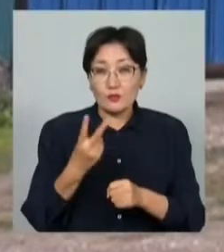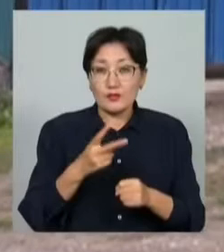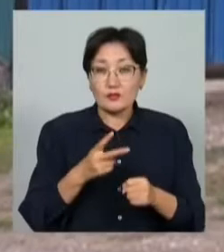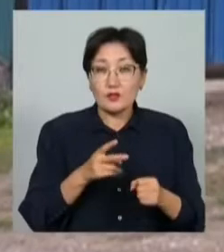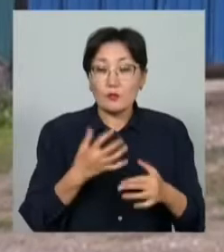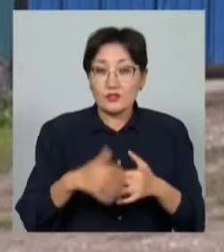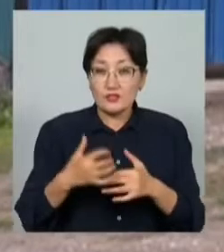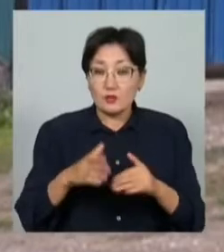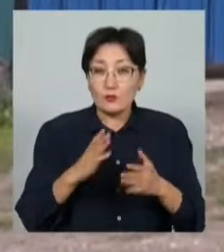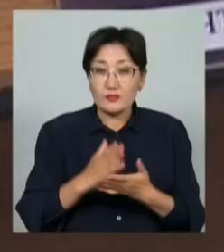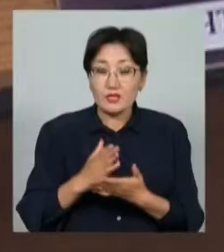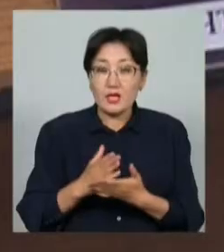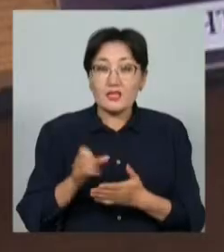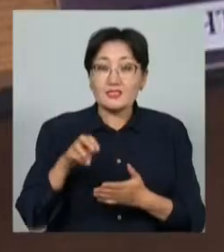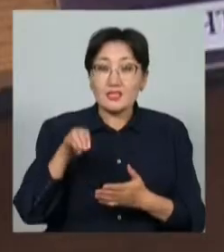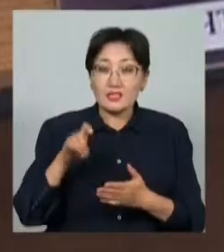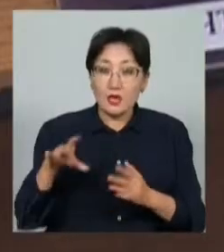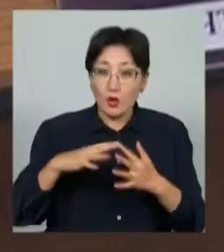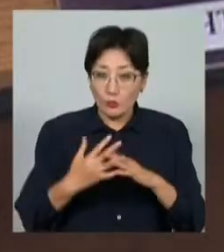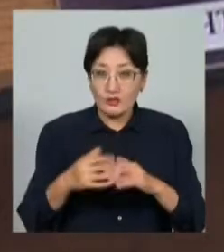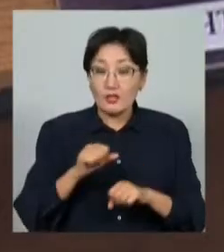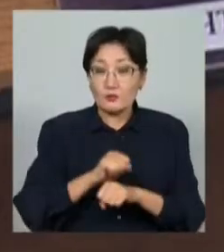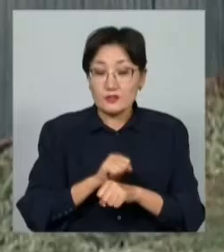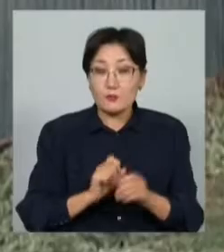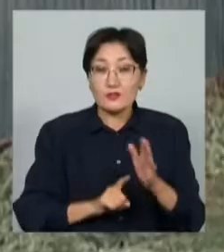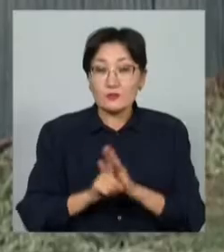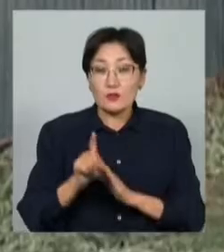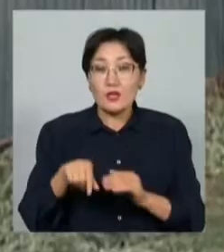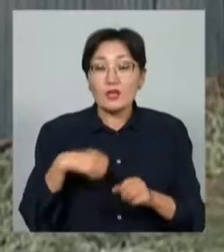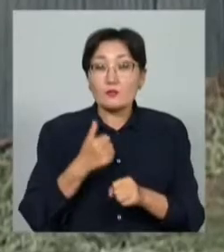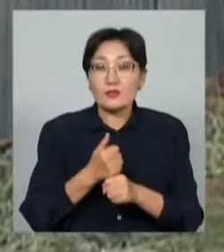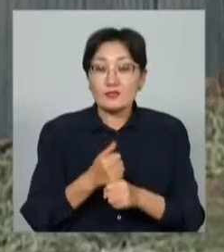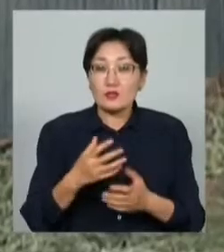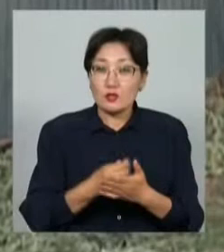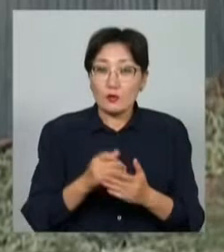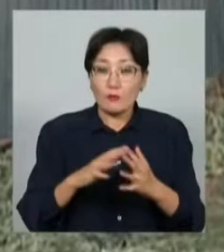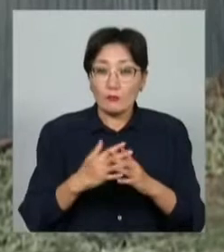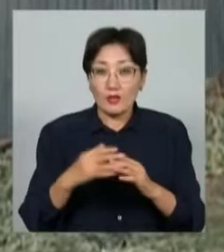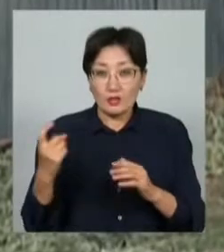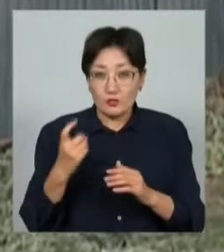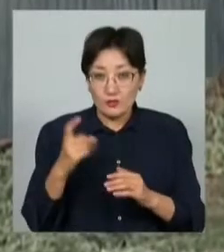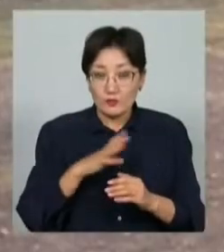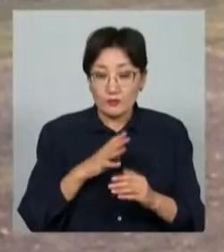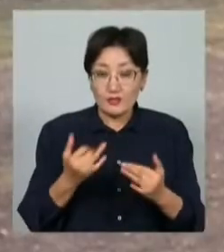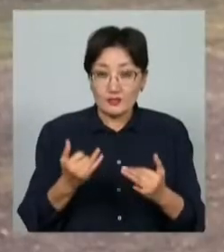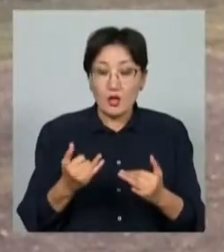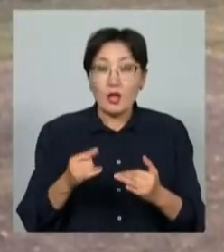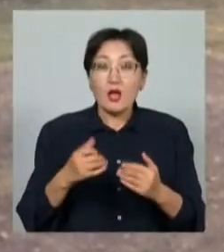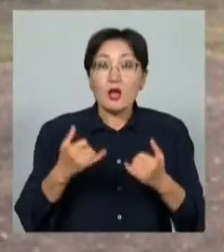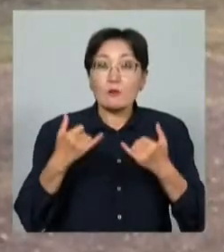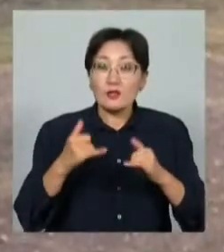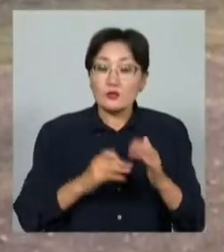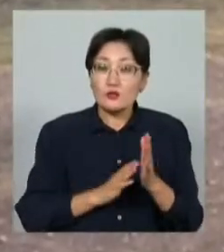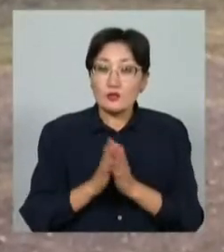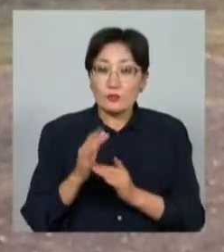мекеннің ортасында орналасқан Сат ауылына тоқтайтын анық. Әу баста негізгі табыс көзі мал шаруашылығы болған ауылдықтар қазір мал өсіруден